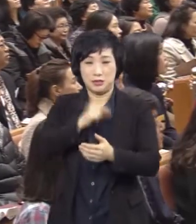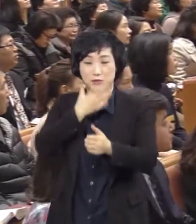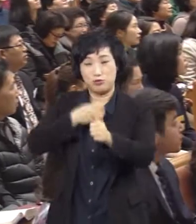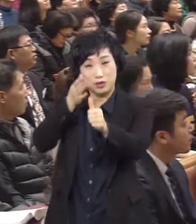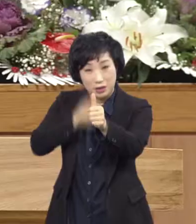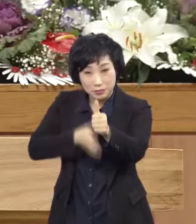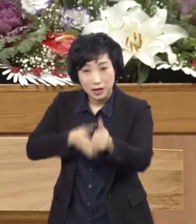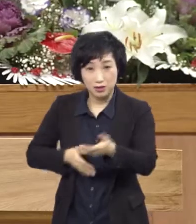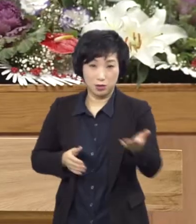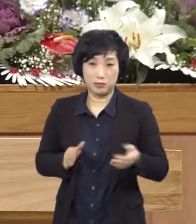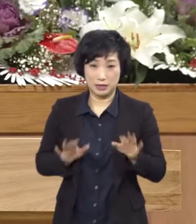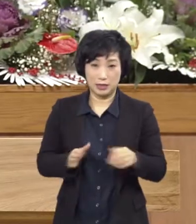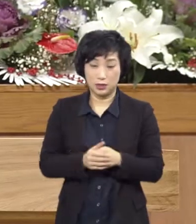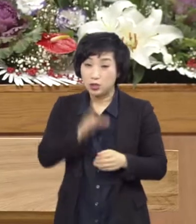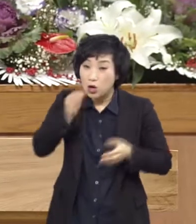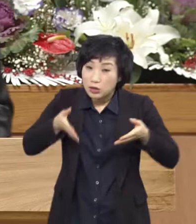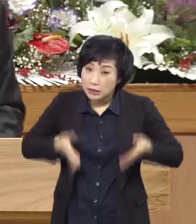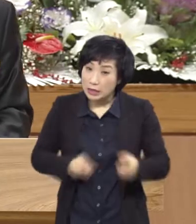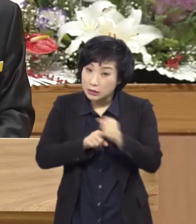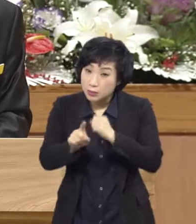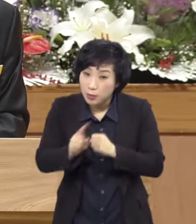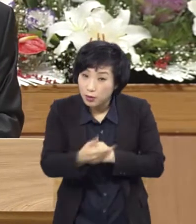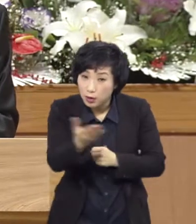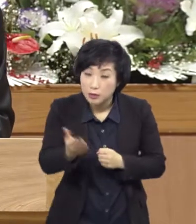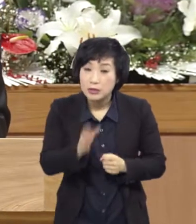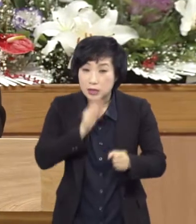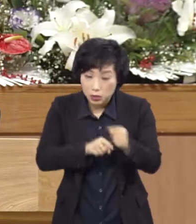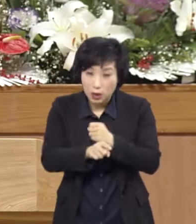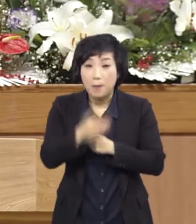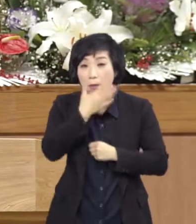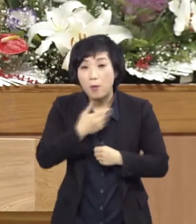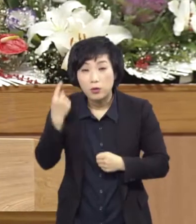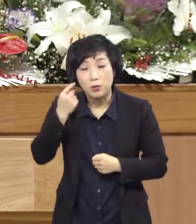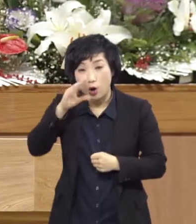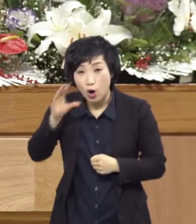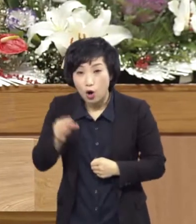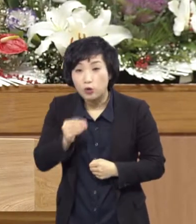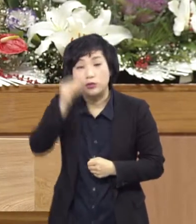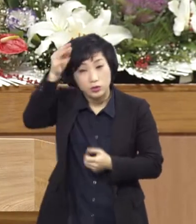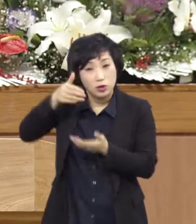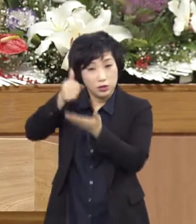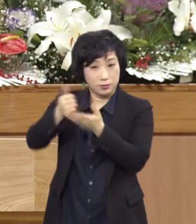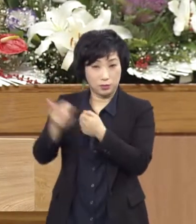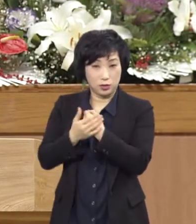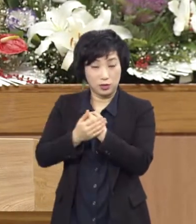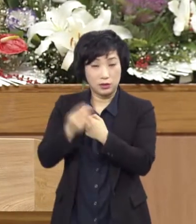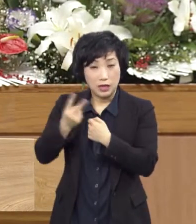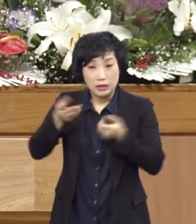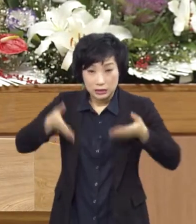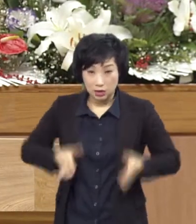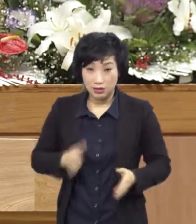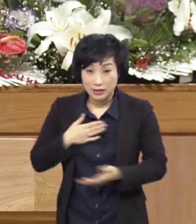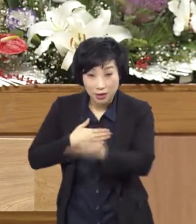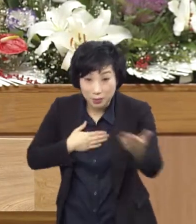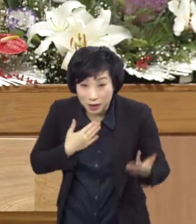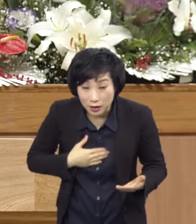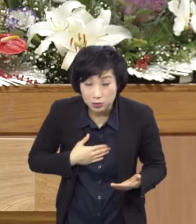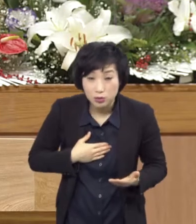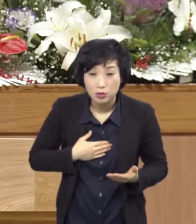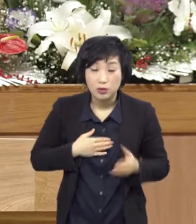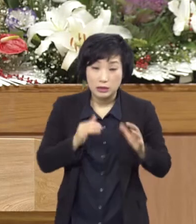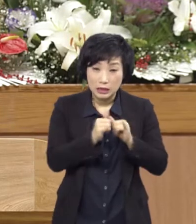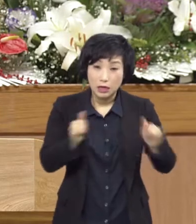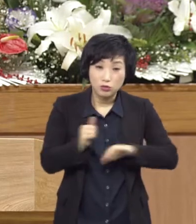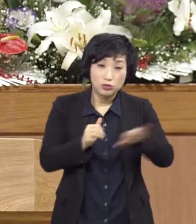성탄이 모여 진리와 복음과 거룩하심과 성령으로 거듭나서 피조물을, 죄인을, 지옥의